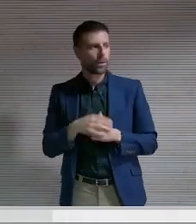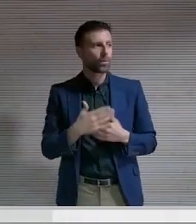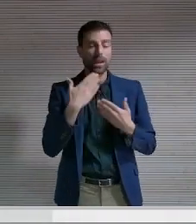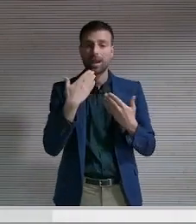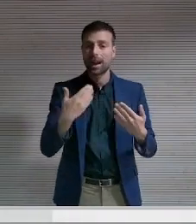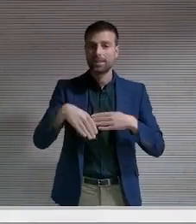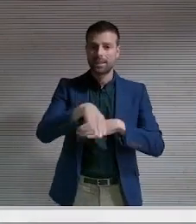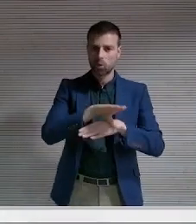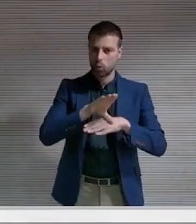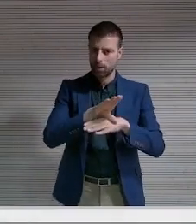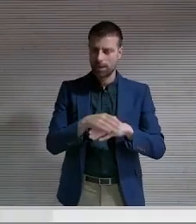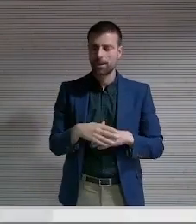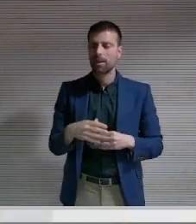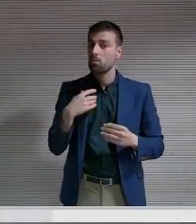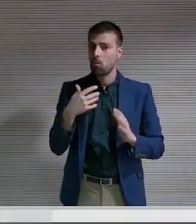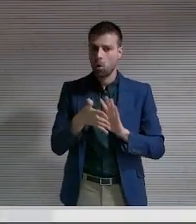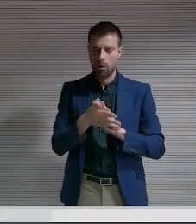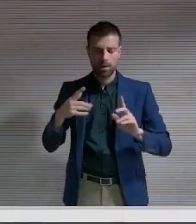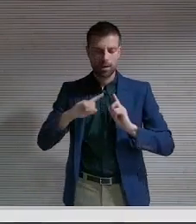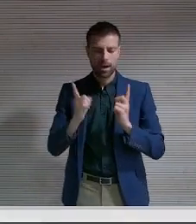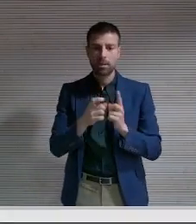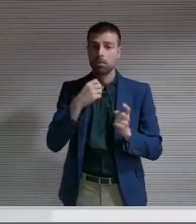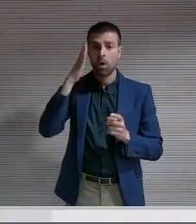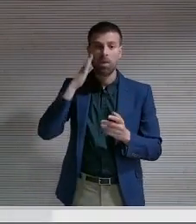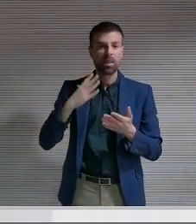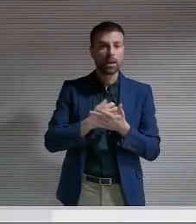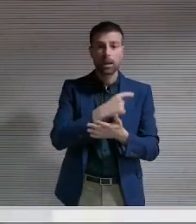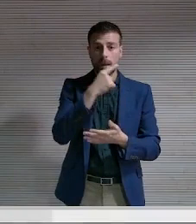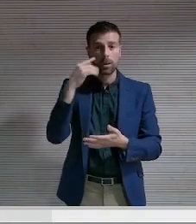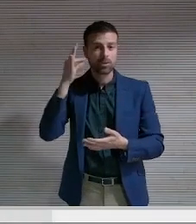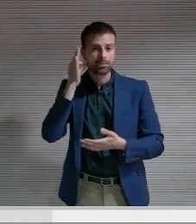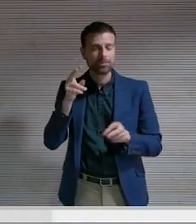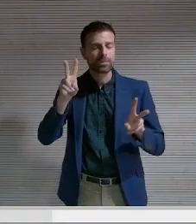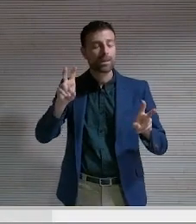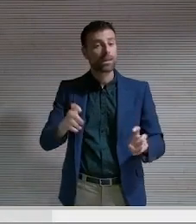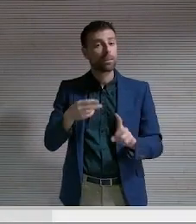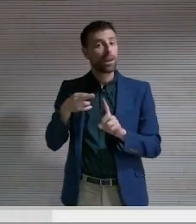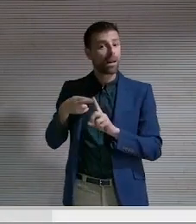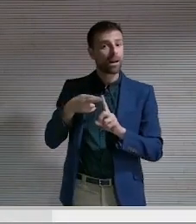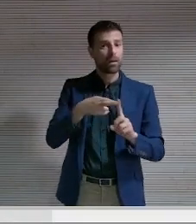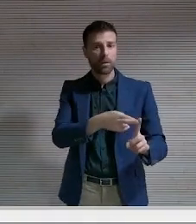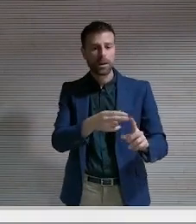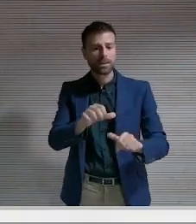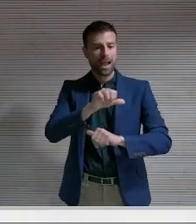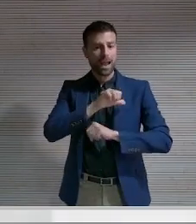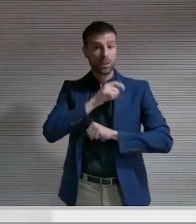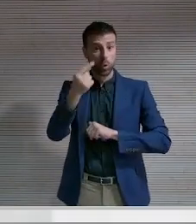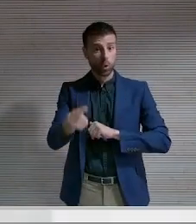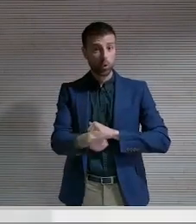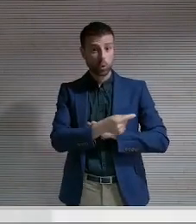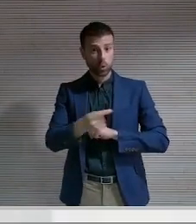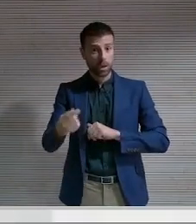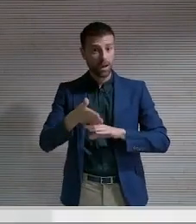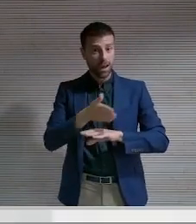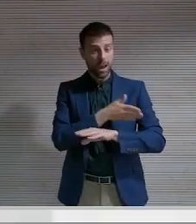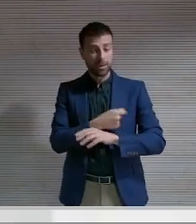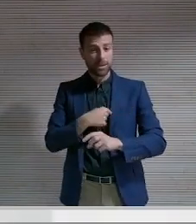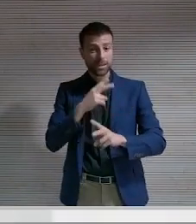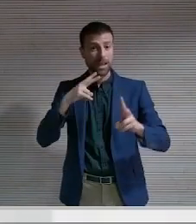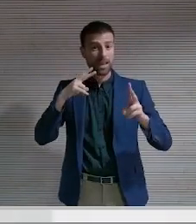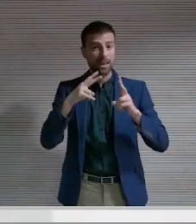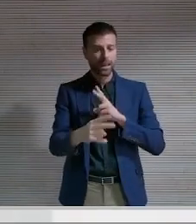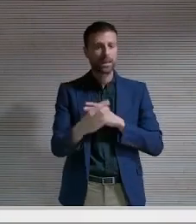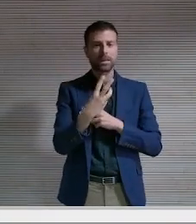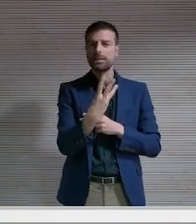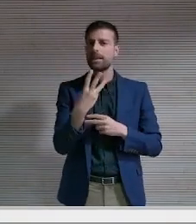conseller. Molt ràpidament, molt bon dia a totes i a tots. Pel que fa referència a l'atur registrat total, com ja s'ha comentat, tenim